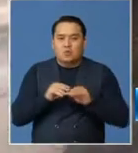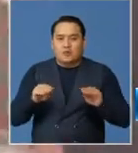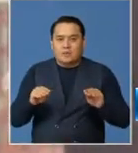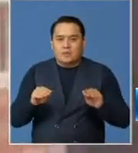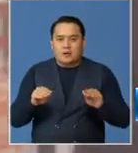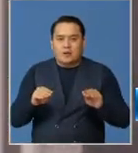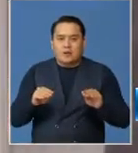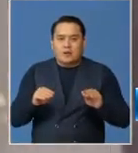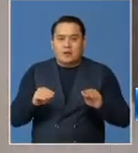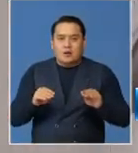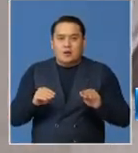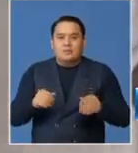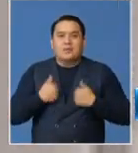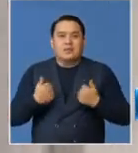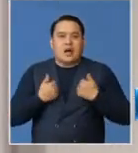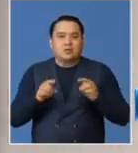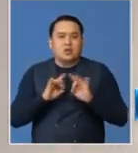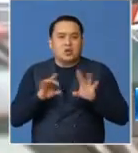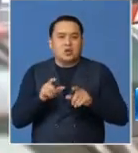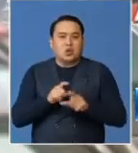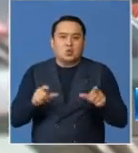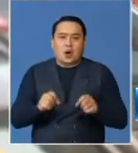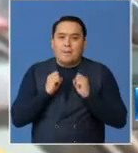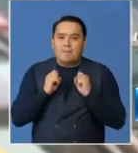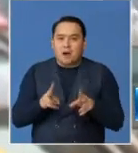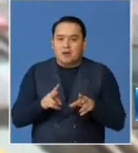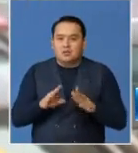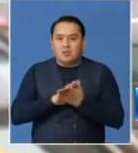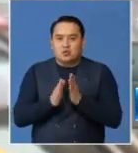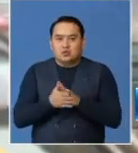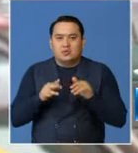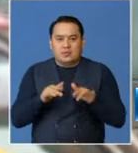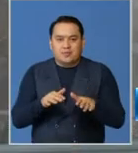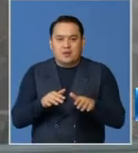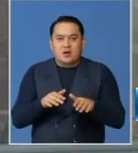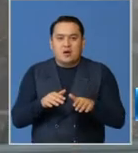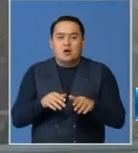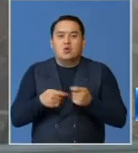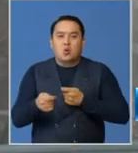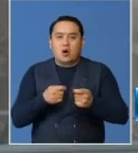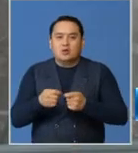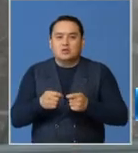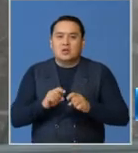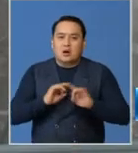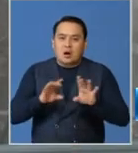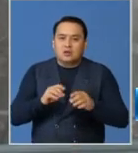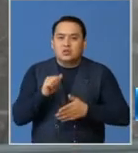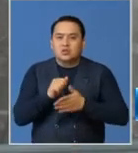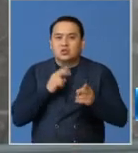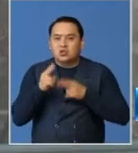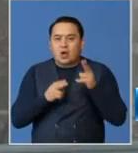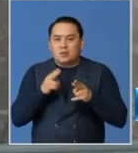уровни. Пульмонологи пытаются разъяснить людям, насколько опасно такое положение дел. В адрес властей все чаще раздается критика